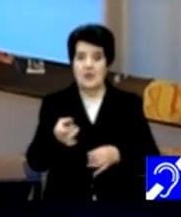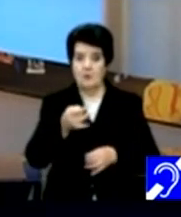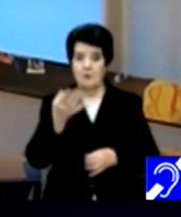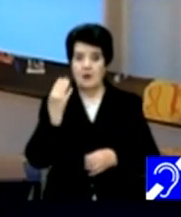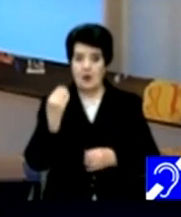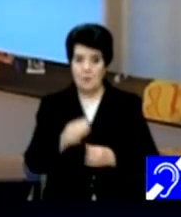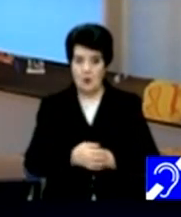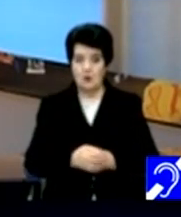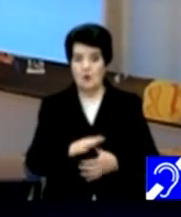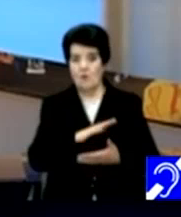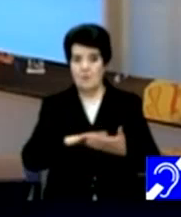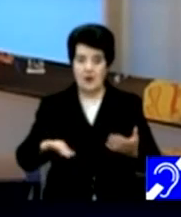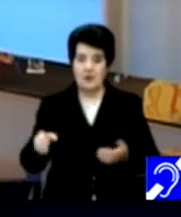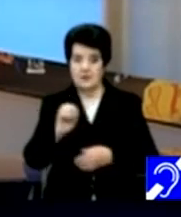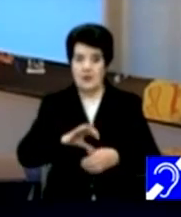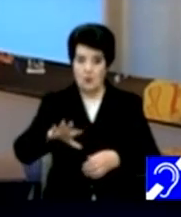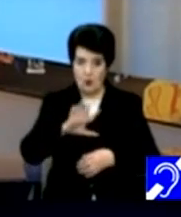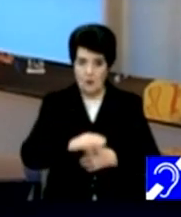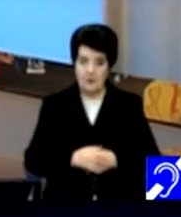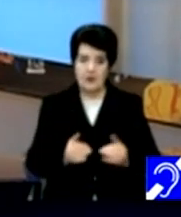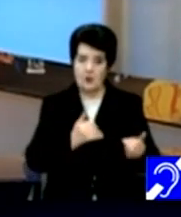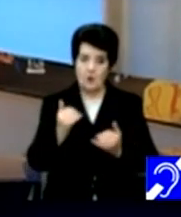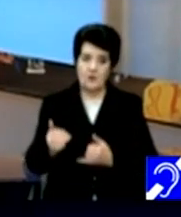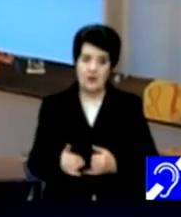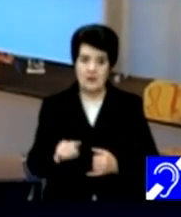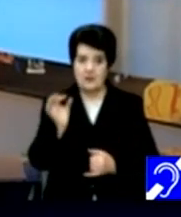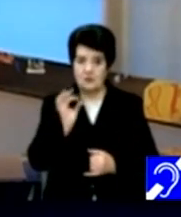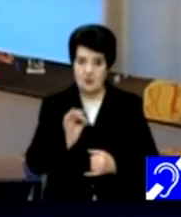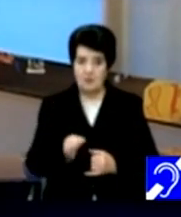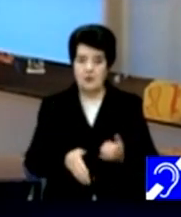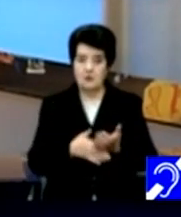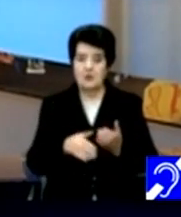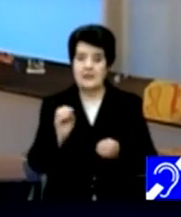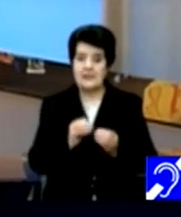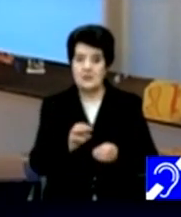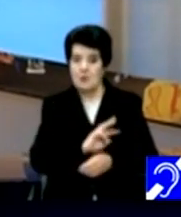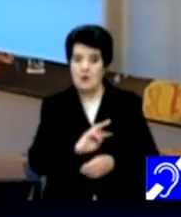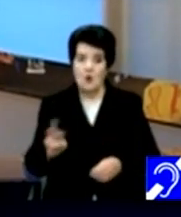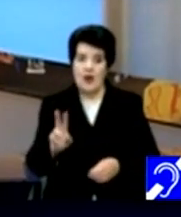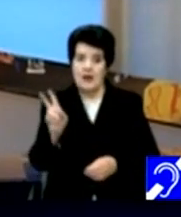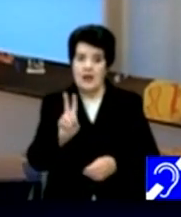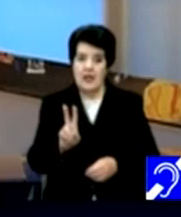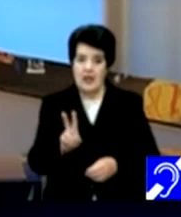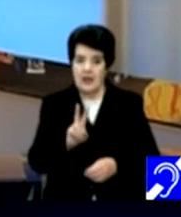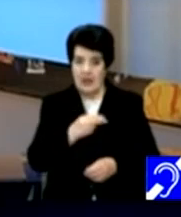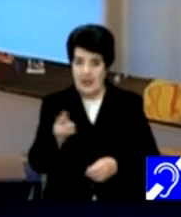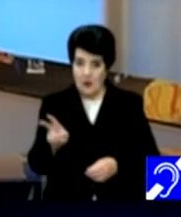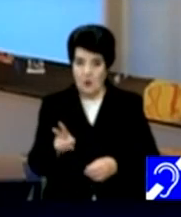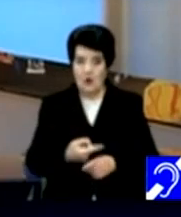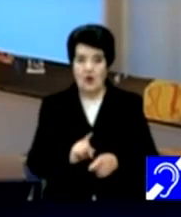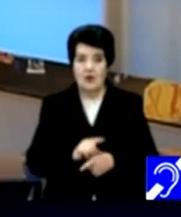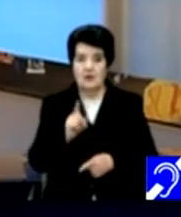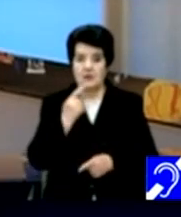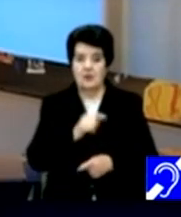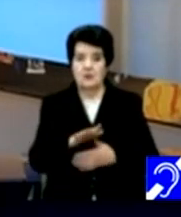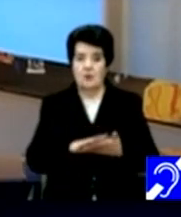Moldova în parcursul său european. A oferit în numele Germaniei și un ajutor de 10 milioane de euro, bani pe care autoritățile de la Chișinău